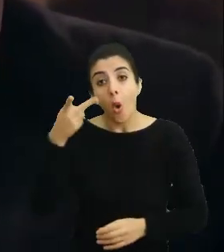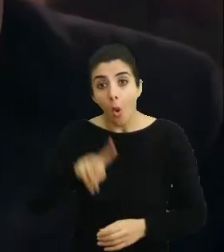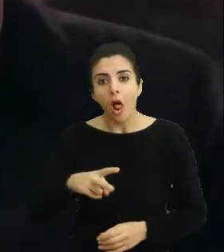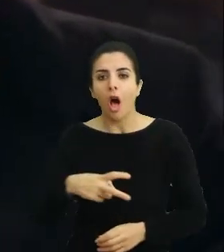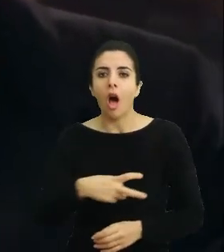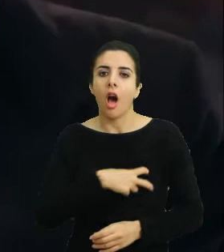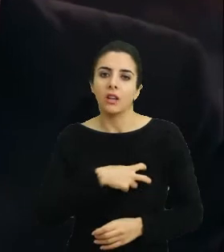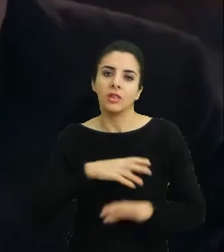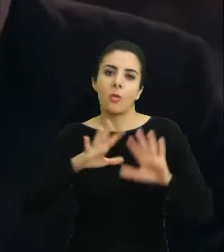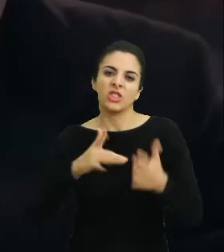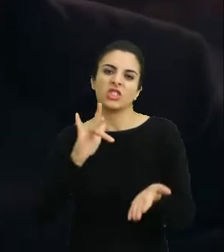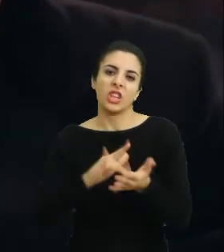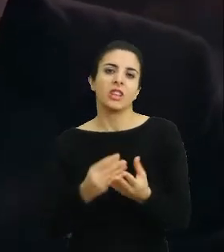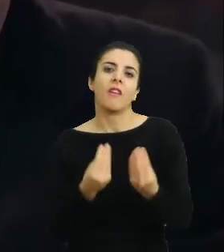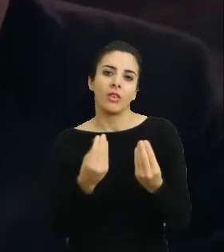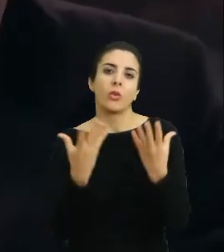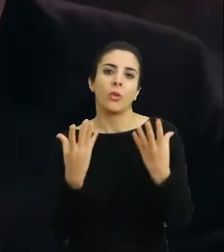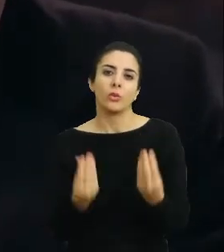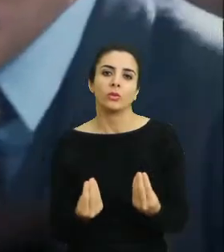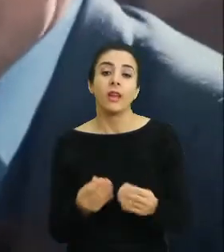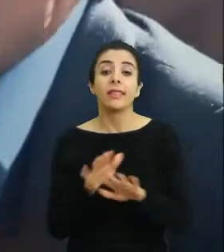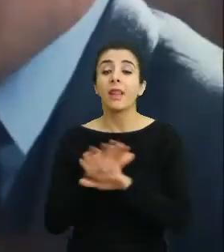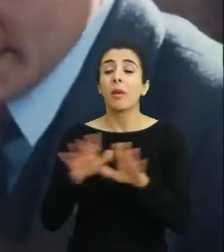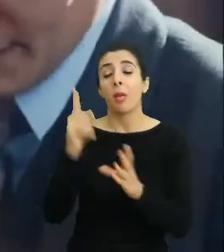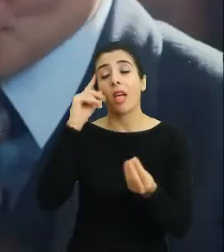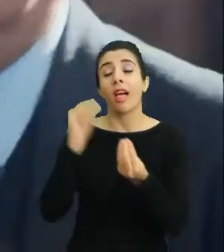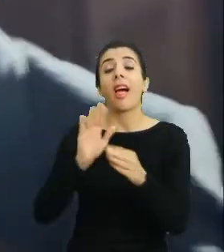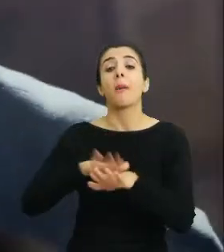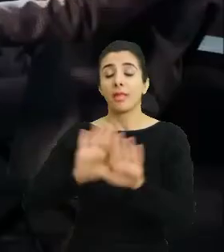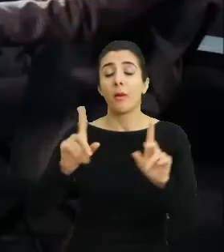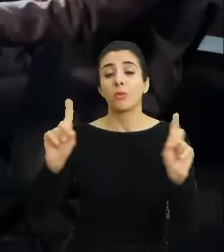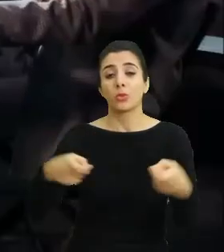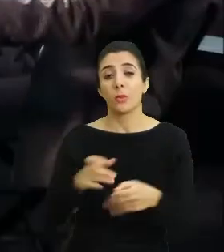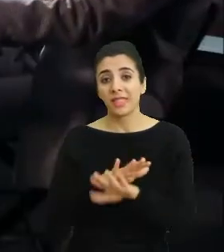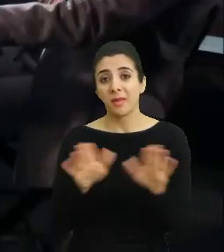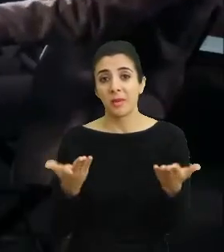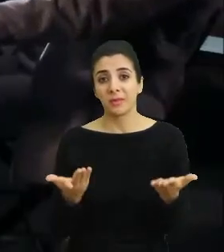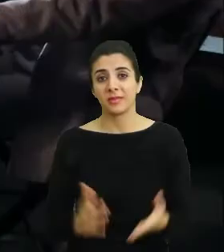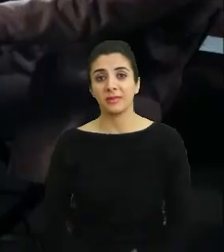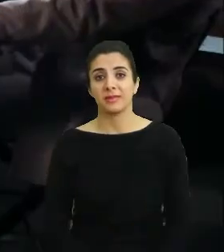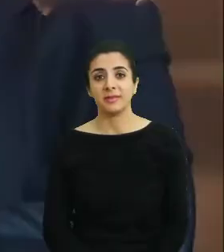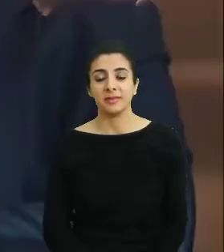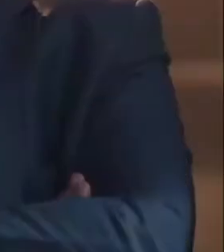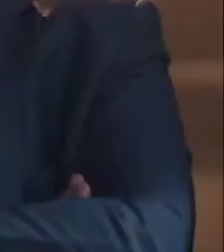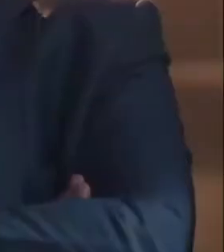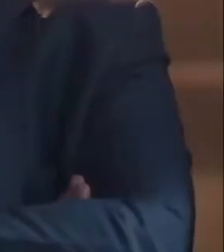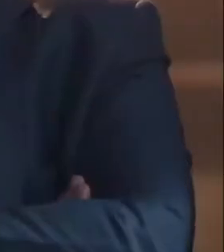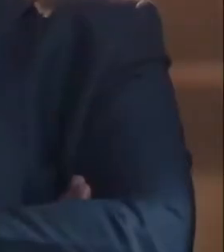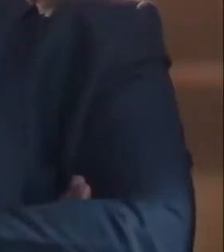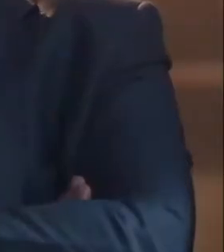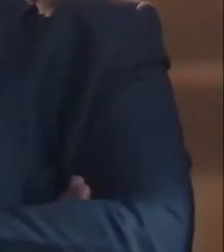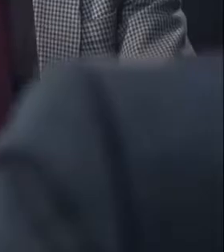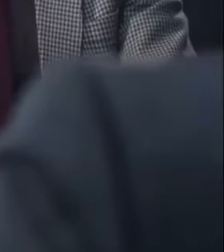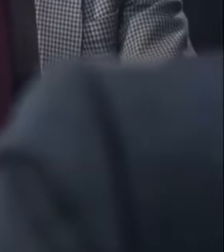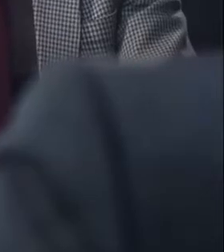olan sadakatsizliğinin cezasını çekene dek. Tamam abartmayın. Buldum. Nuri masaya oturdu. Tüm gözler elindeki meşgul olduğu